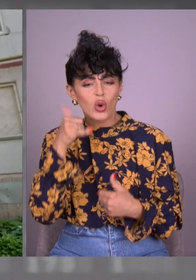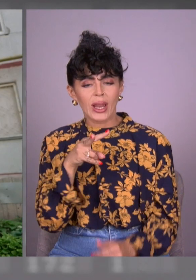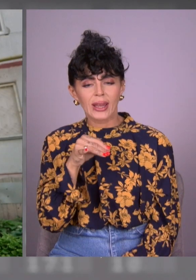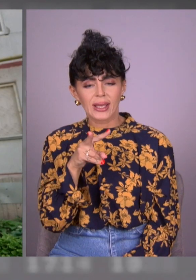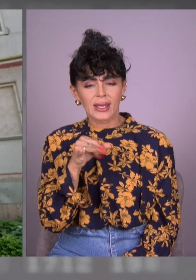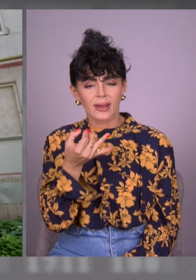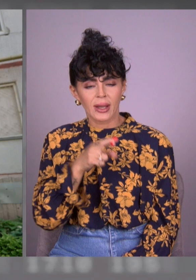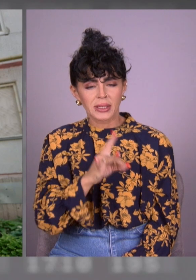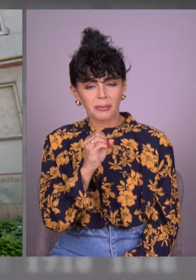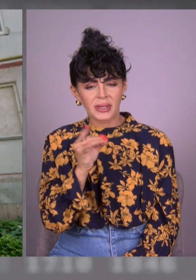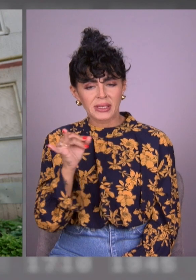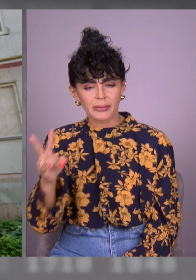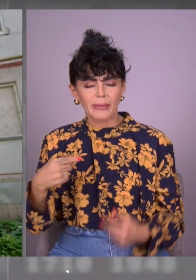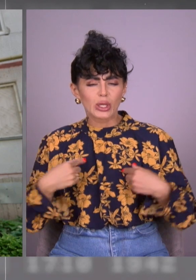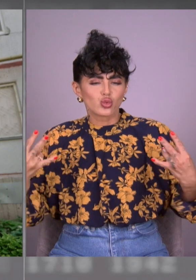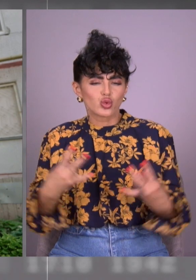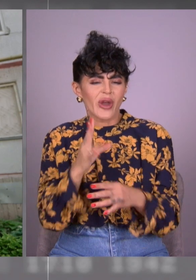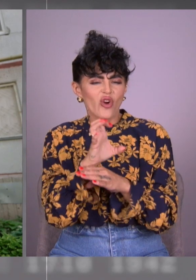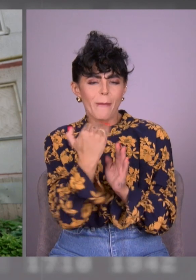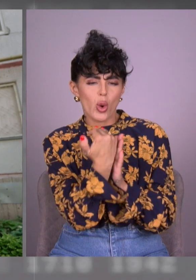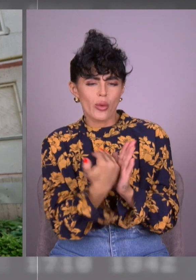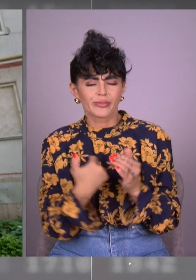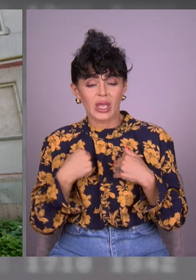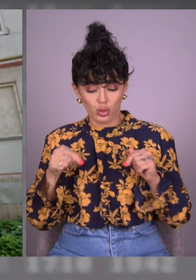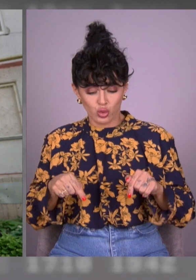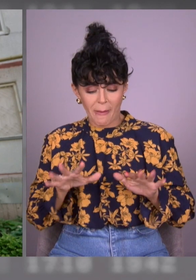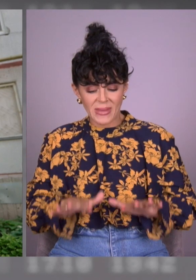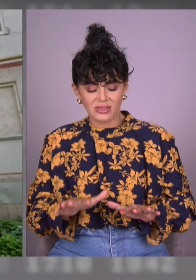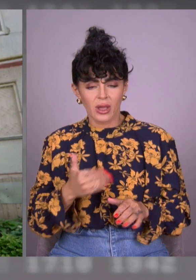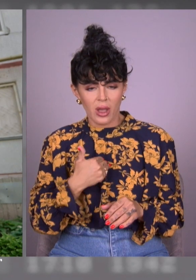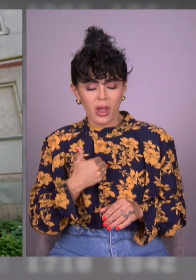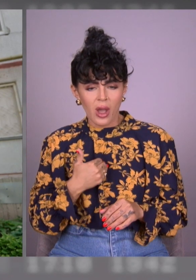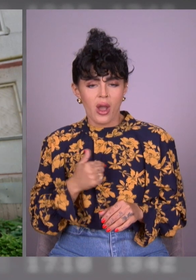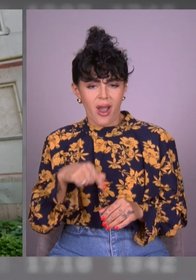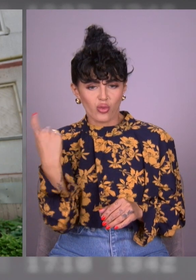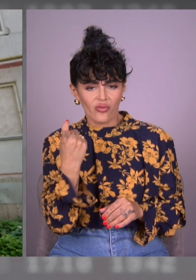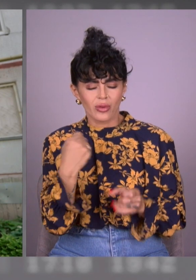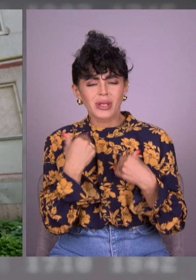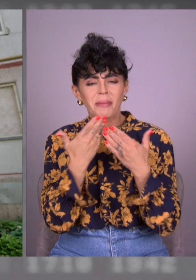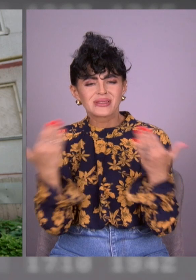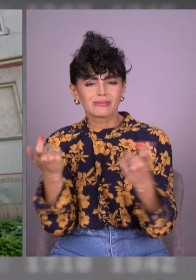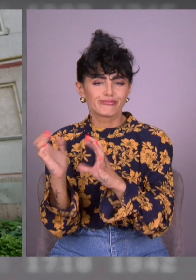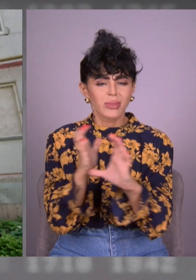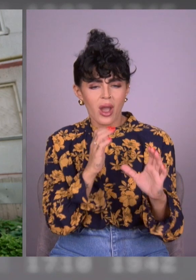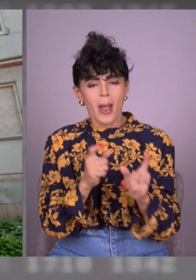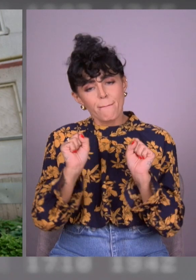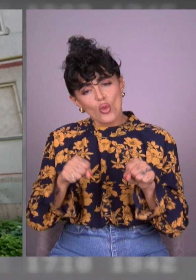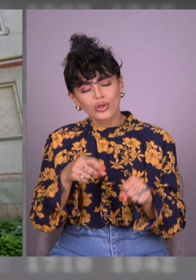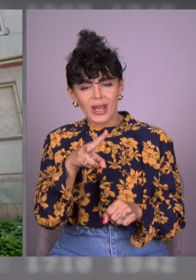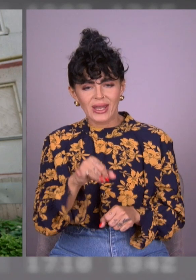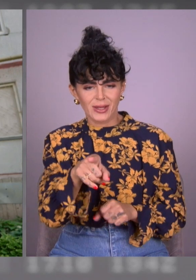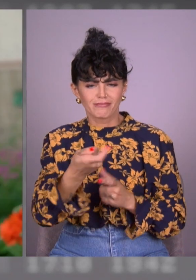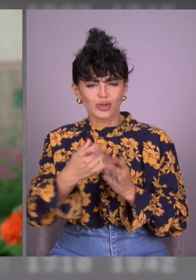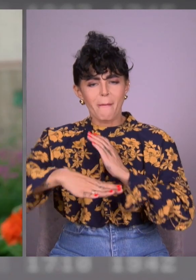приводу фотопроекту. Нам дуже потрібна ваша допомога. Я зараз в Харкові, і ми останній день тут знімаємо. Будь ласка, чи можете